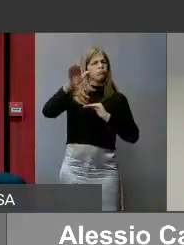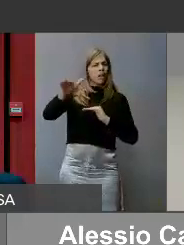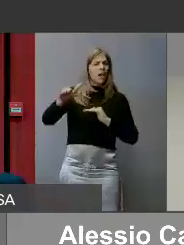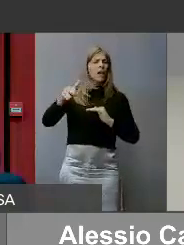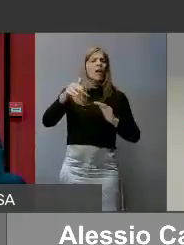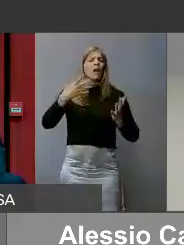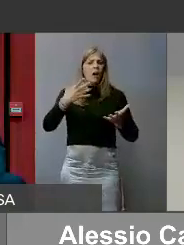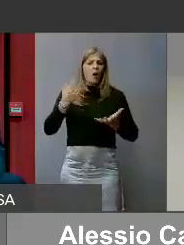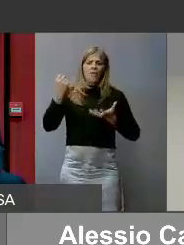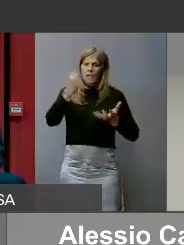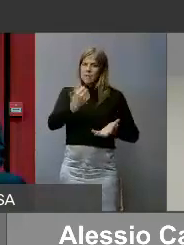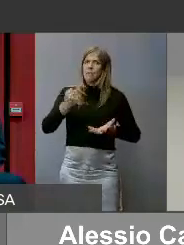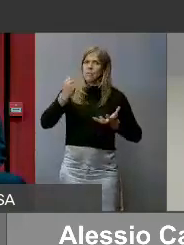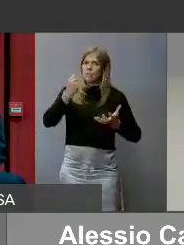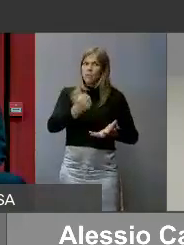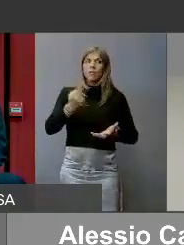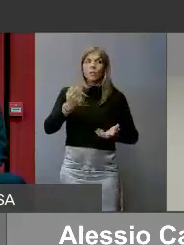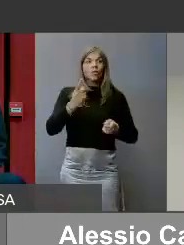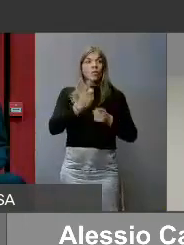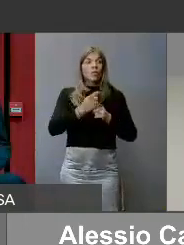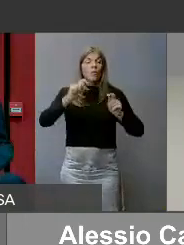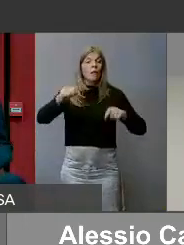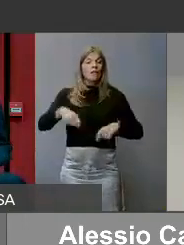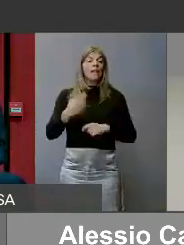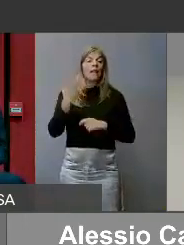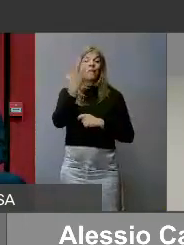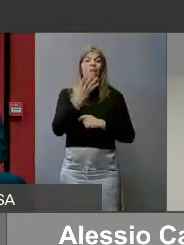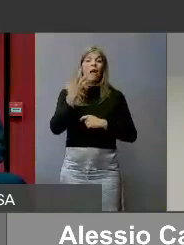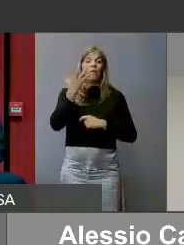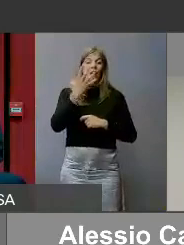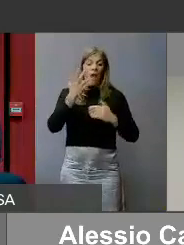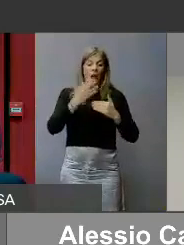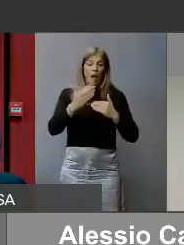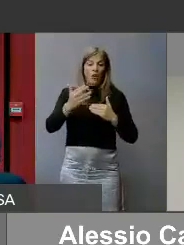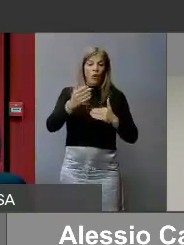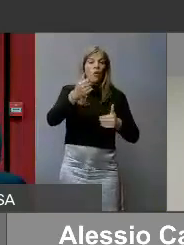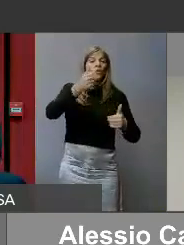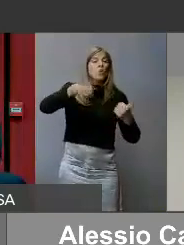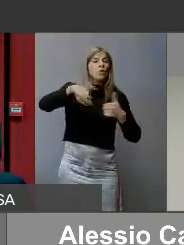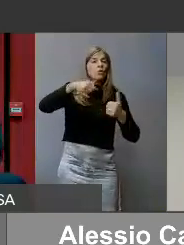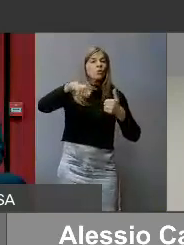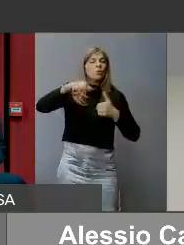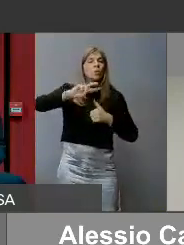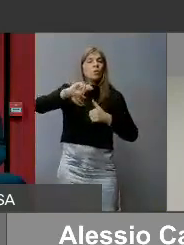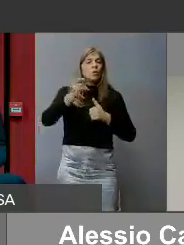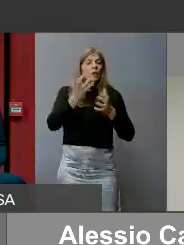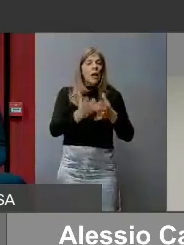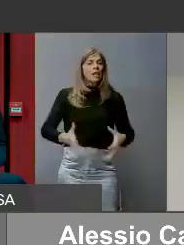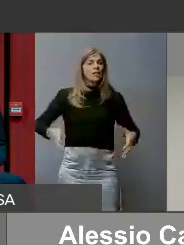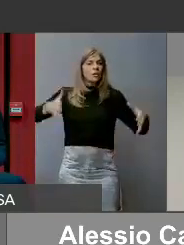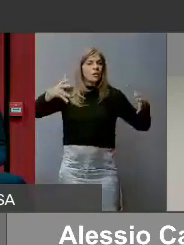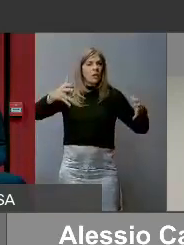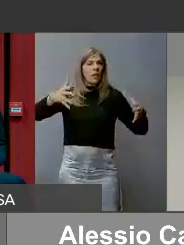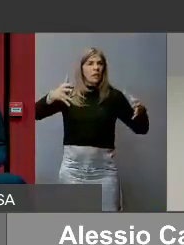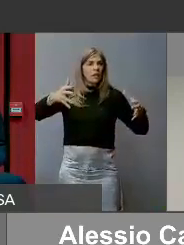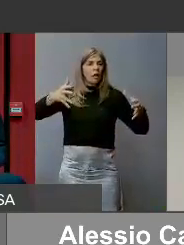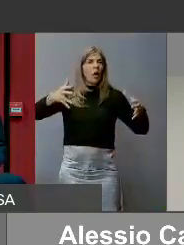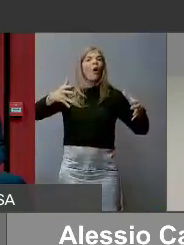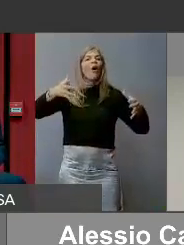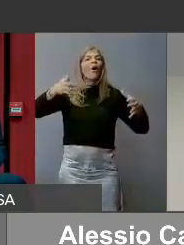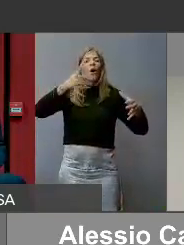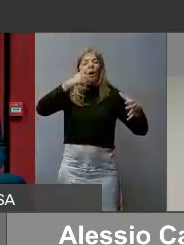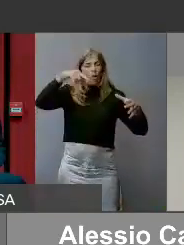partirà a febbraio finalmente dopo decenni con la sostituzione di tutti i cassonetti intelligenti tutti i mezzi questo sicuramente